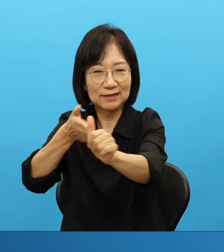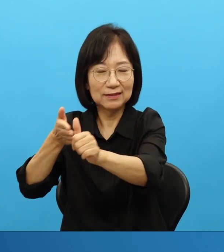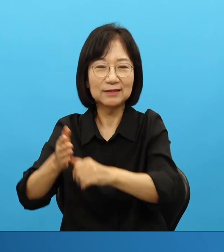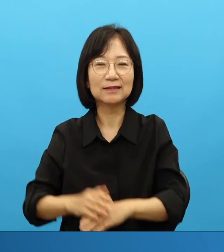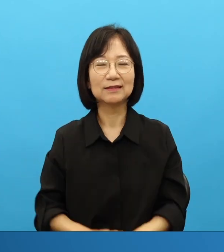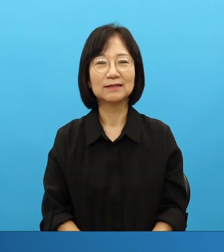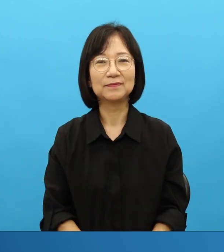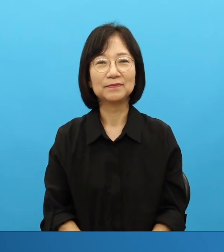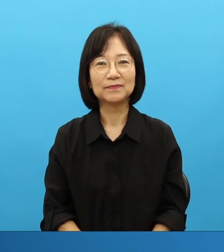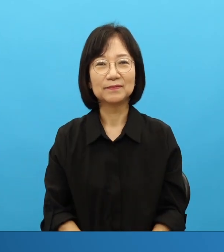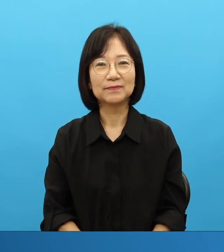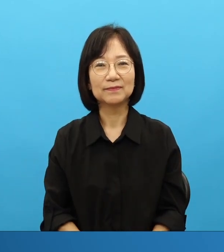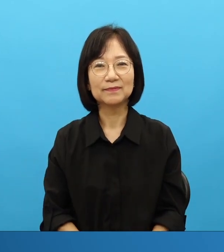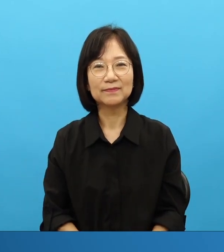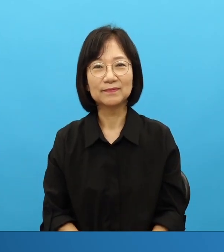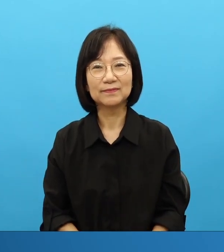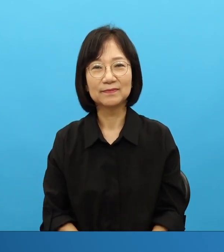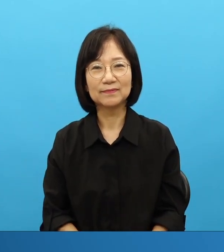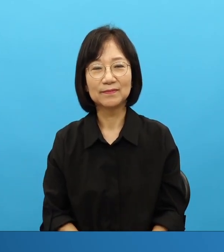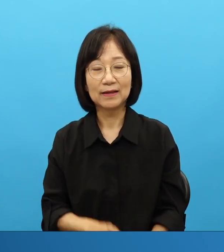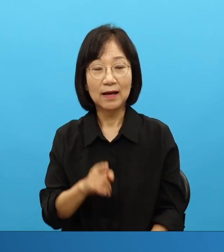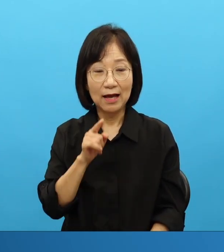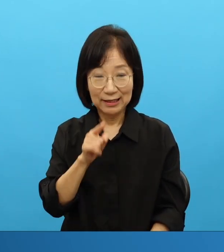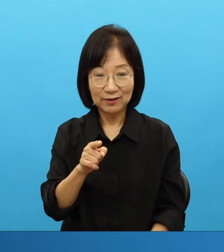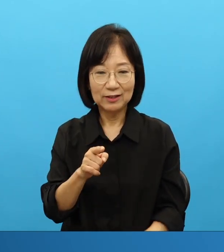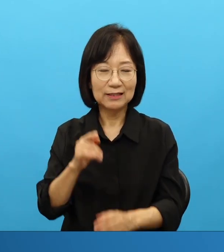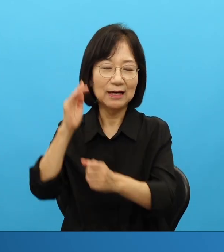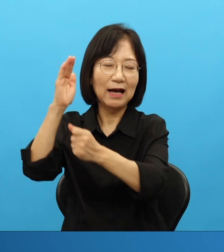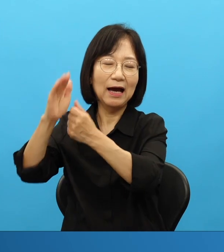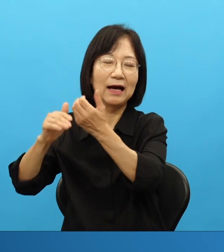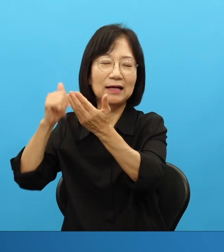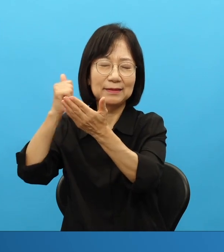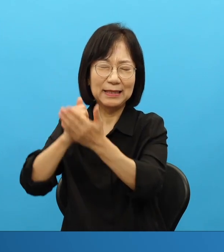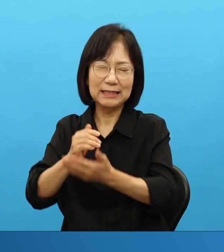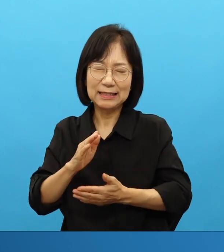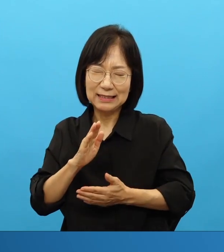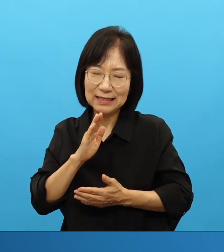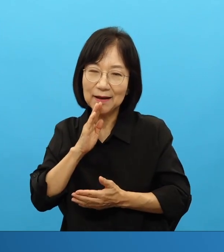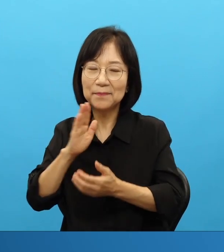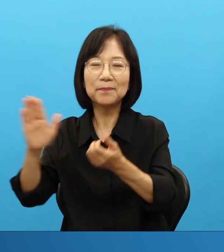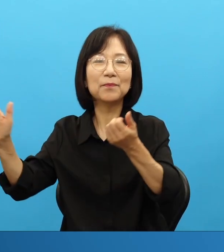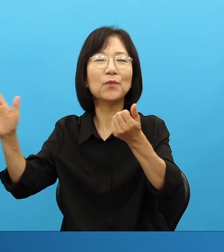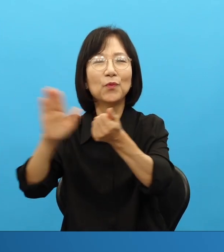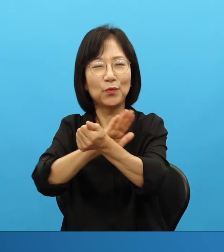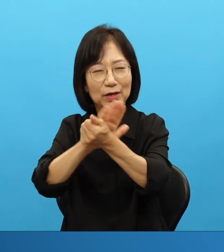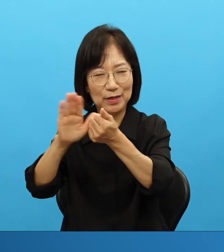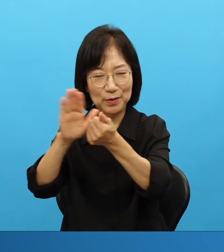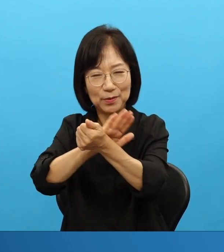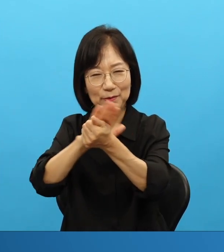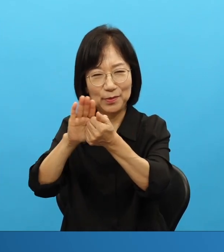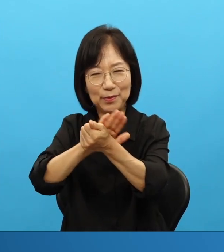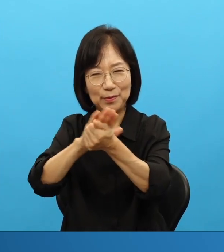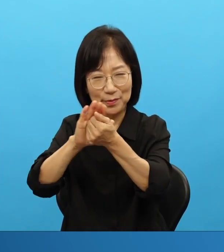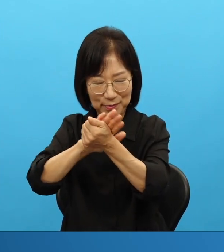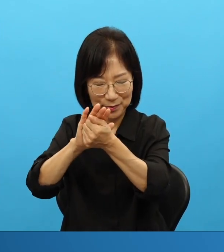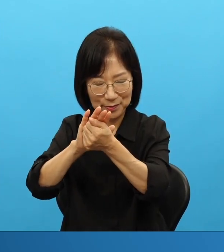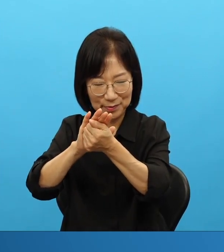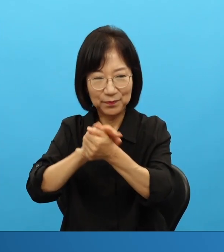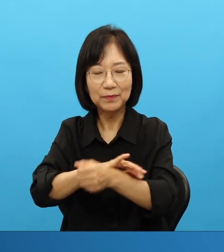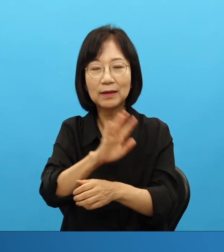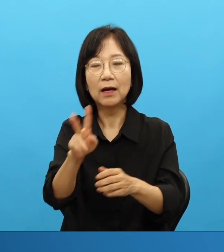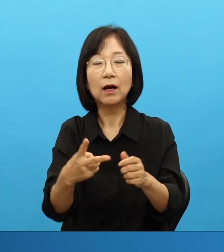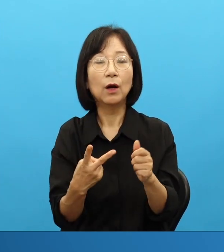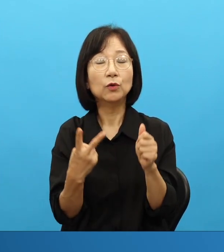그게 하나님의 참된 위로입니다. And that is a true and genuine comfort of God. 두 번째는 뭡니까? Second, 두 번째